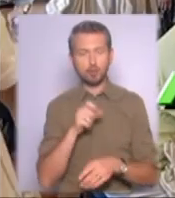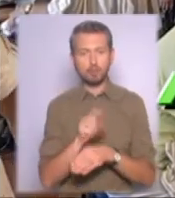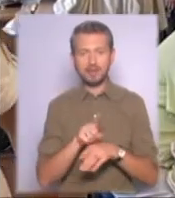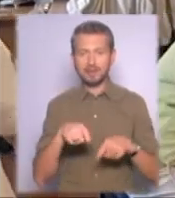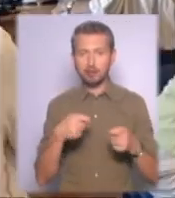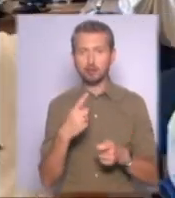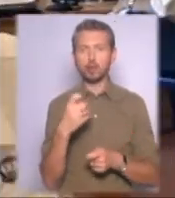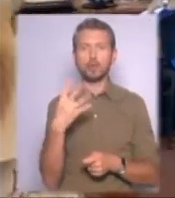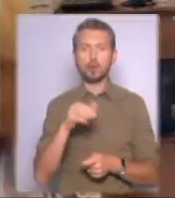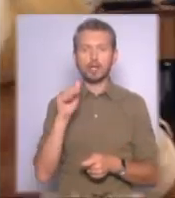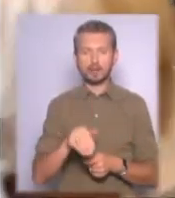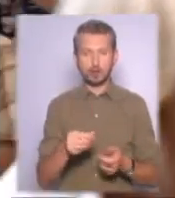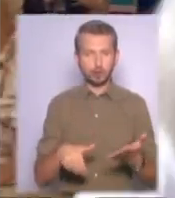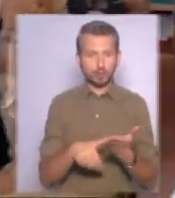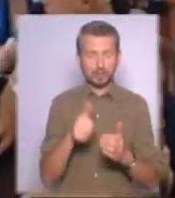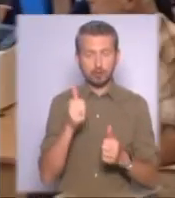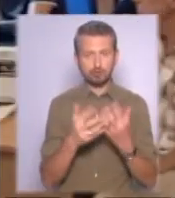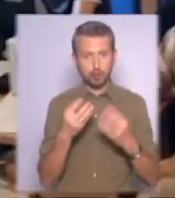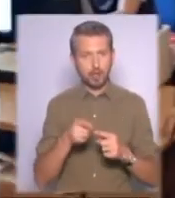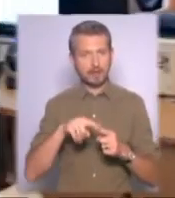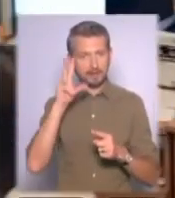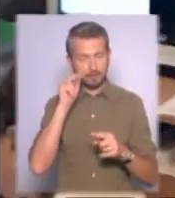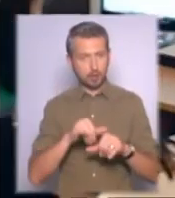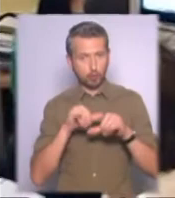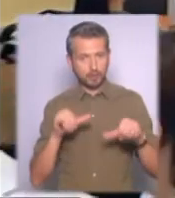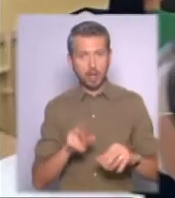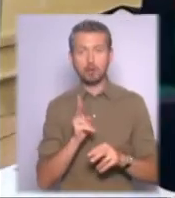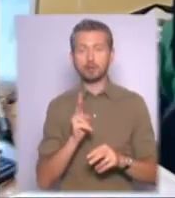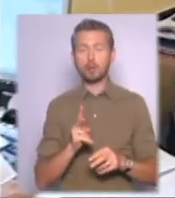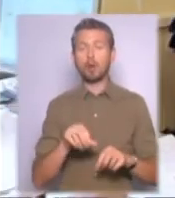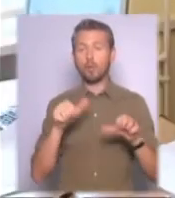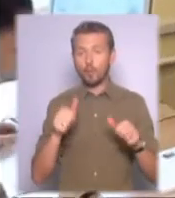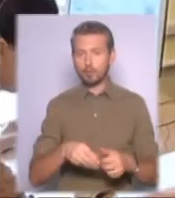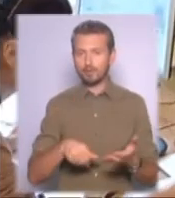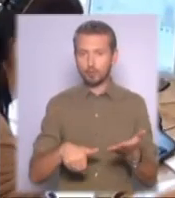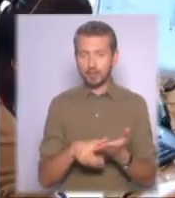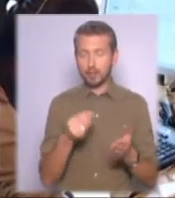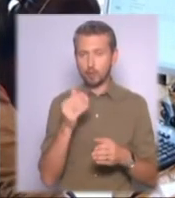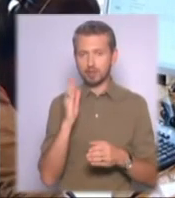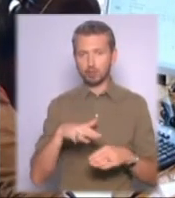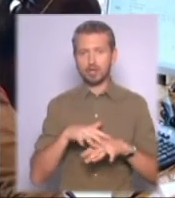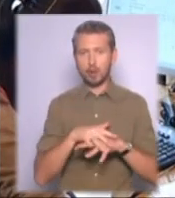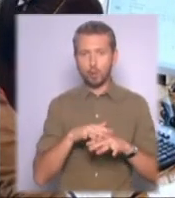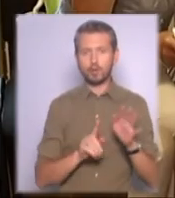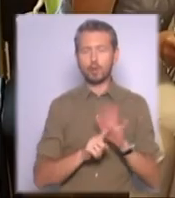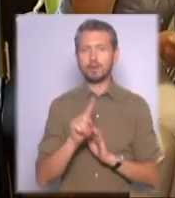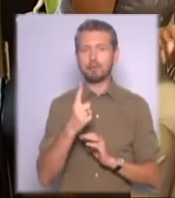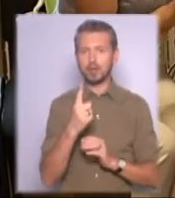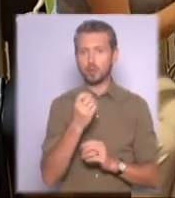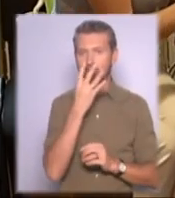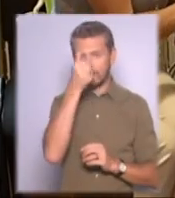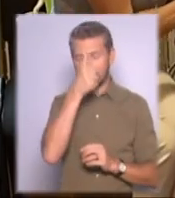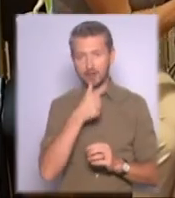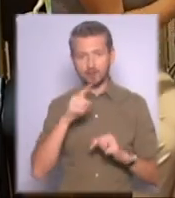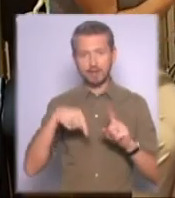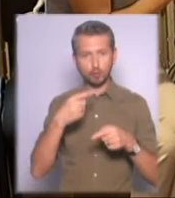140 тисяч субсидій. Щодня ця цифра зростає. Всім, хто оформив субсидію, гроші буде нараховано від 1 квітня в наступних квитанціях.